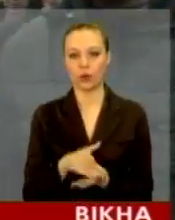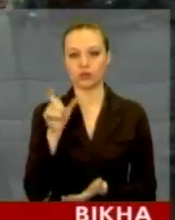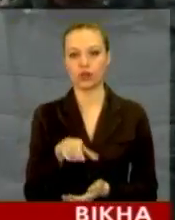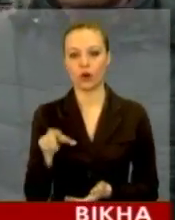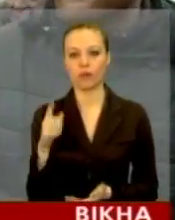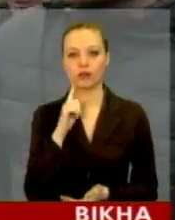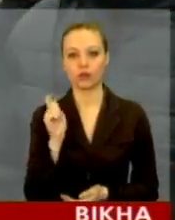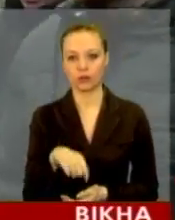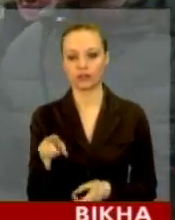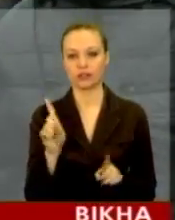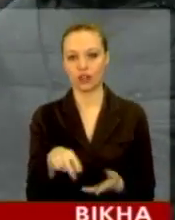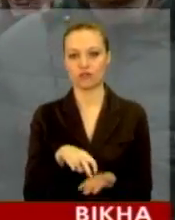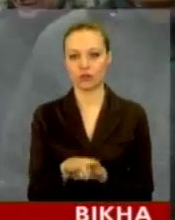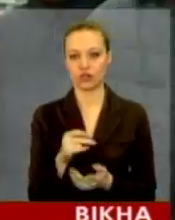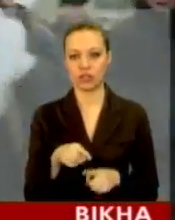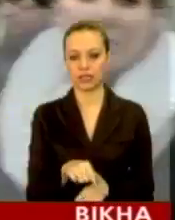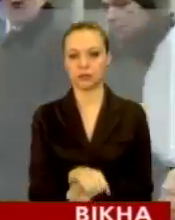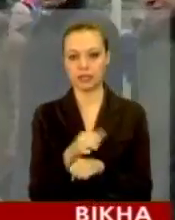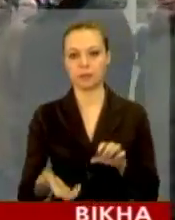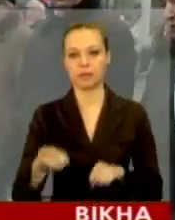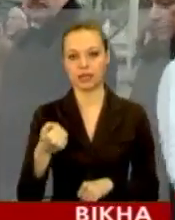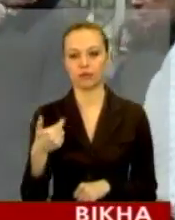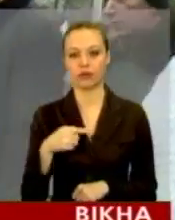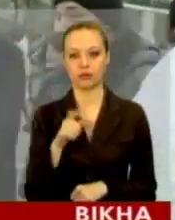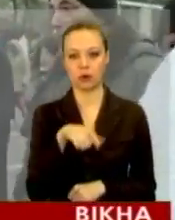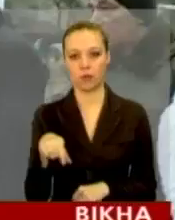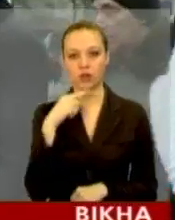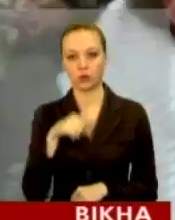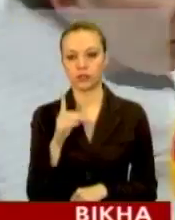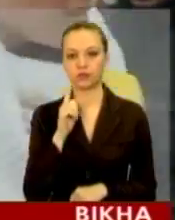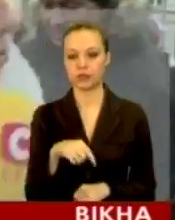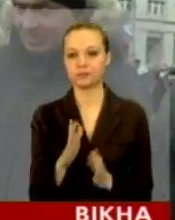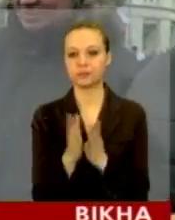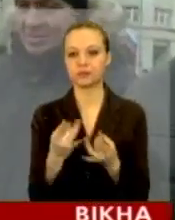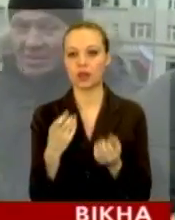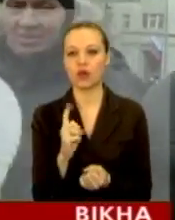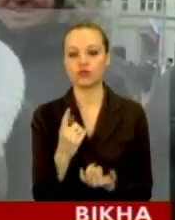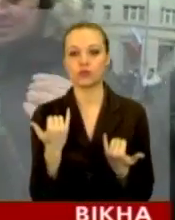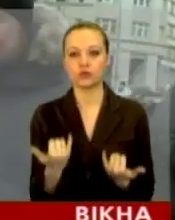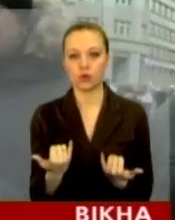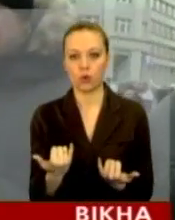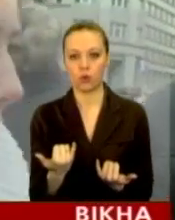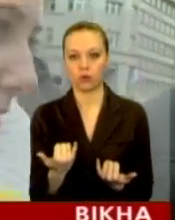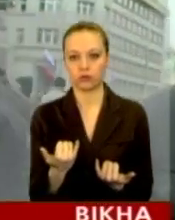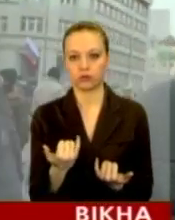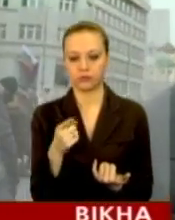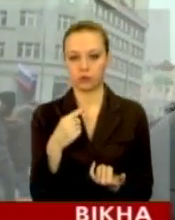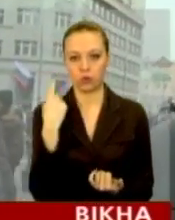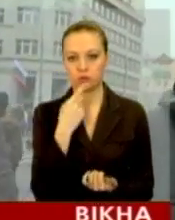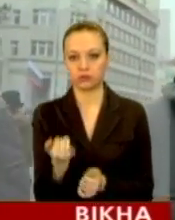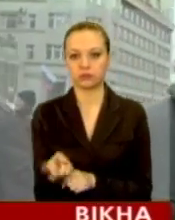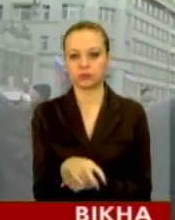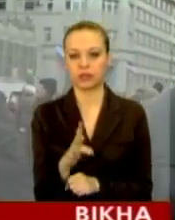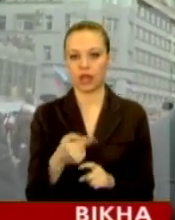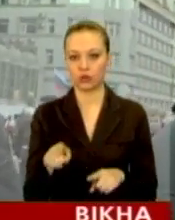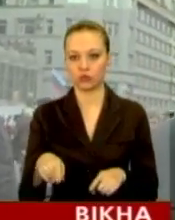громадяни України. Вони теж прийшли на цей мітинг підтримати громадян Росії в Україні. Розкажіть, будь ласка, чому сьогодні ви особисто прийшли